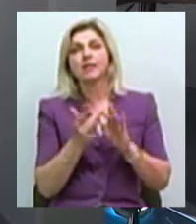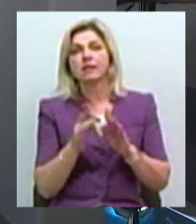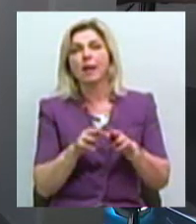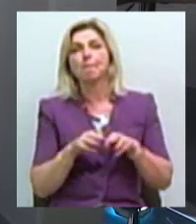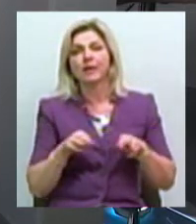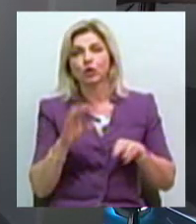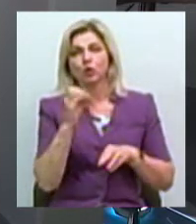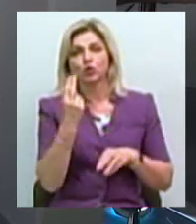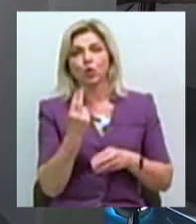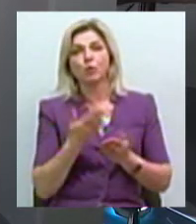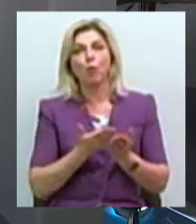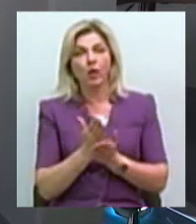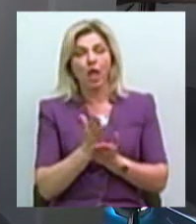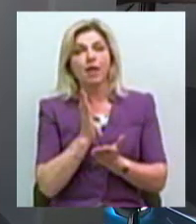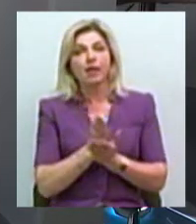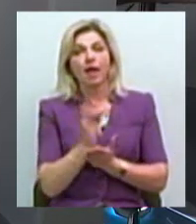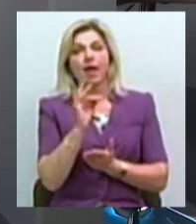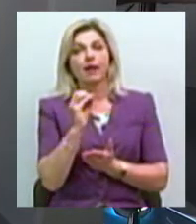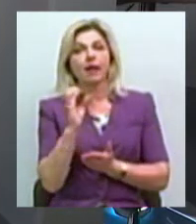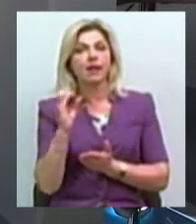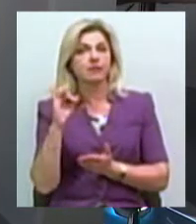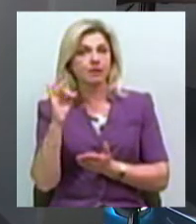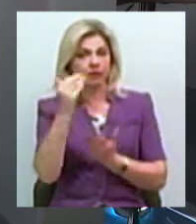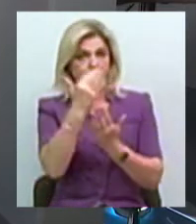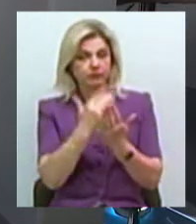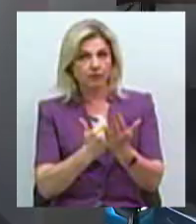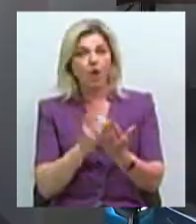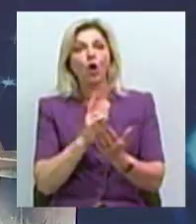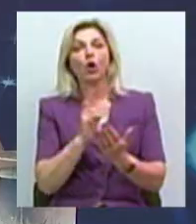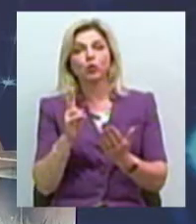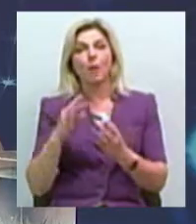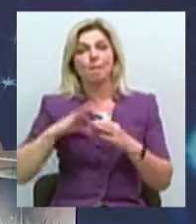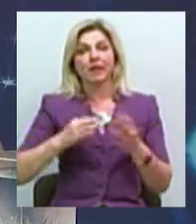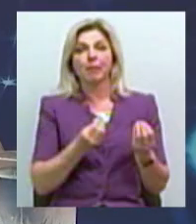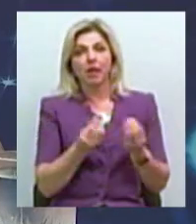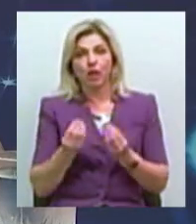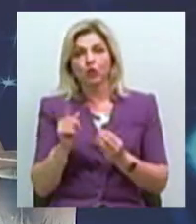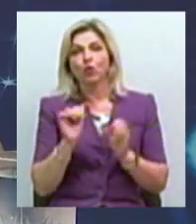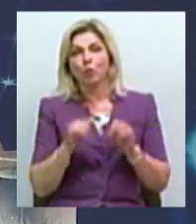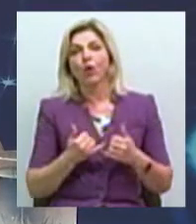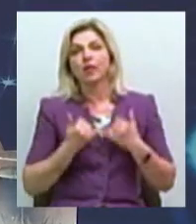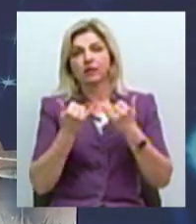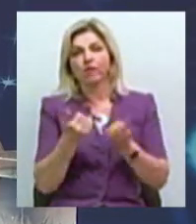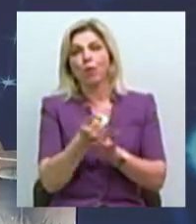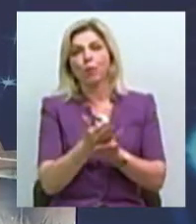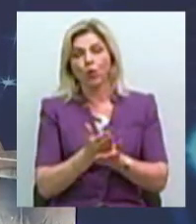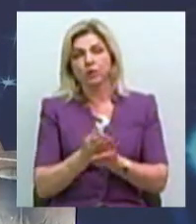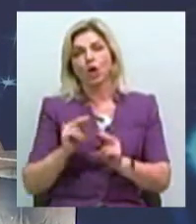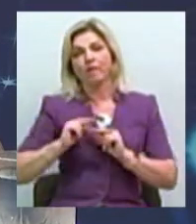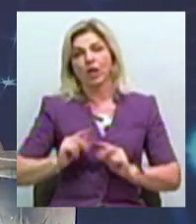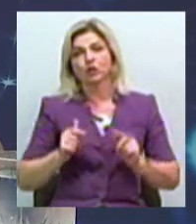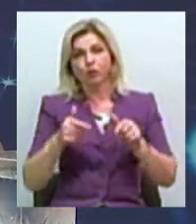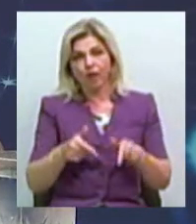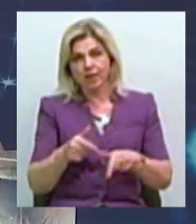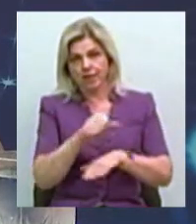є реєстр тих підприємств, які можуть надавати послуги посередницькі, да, щодо працевлаштування за кордоном. І